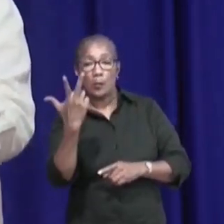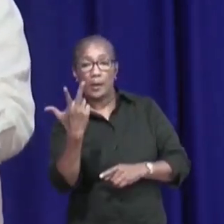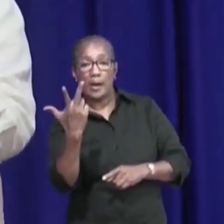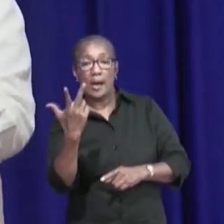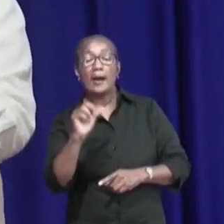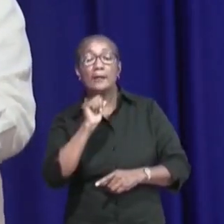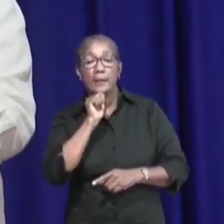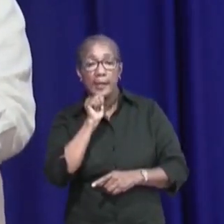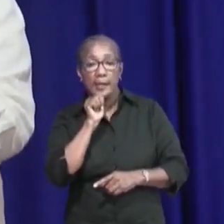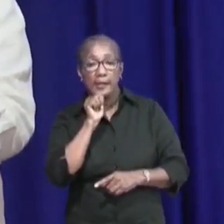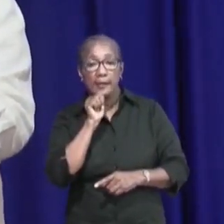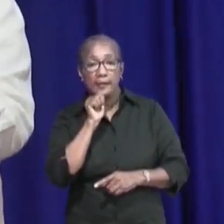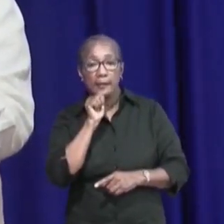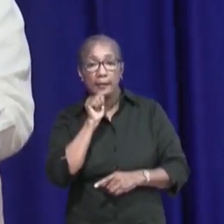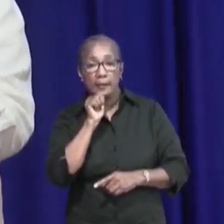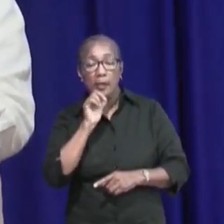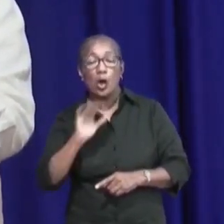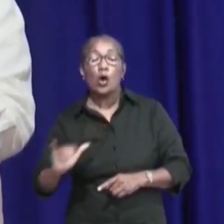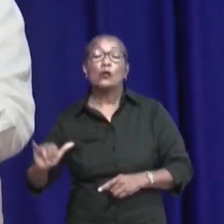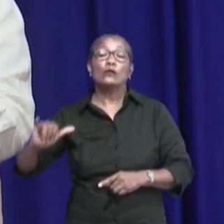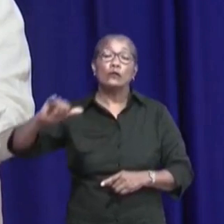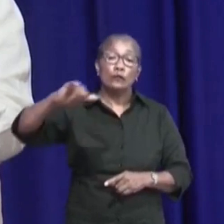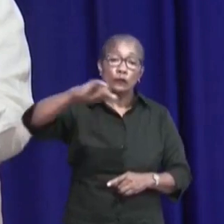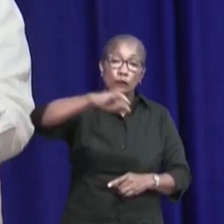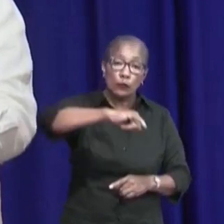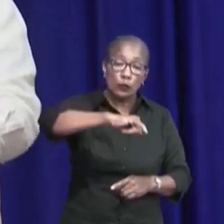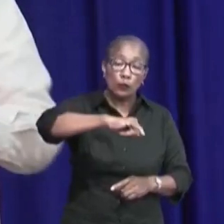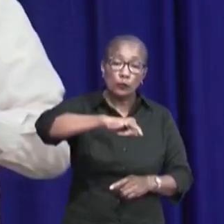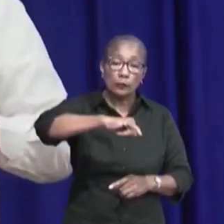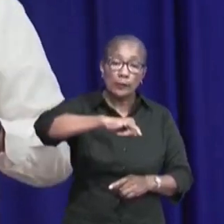mei een vlucht uitvoeren